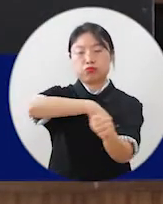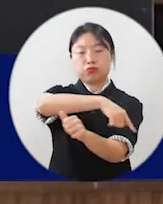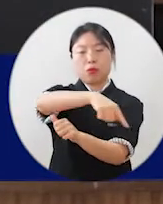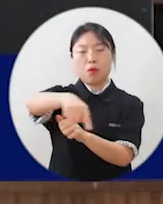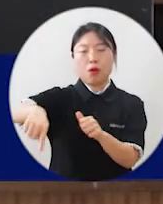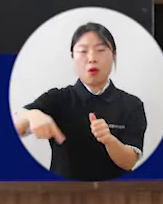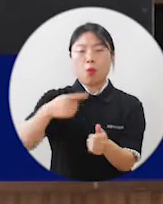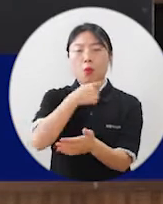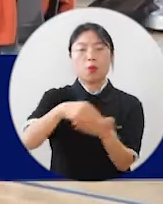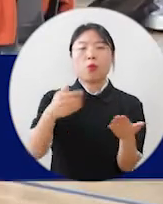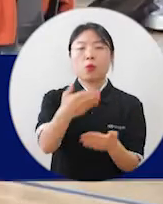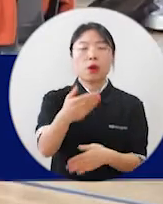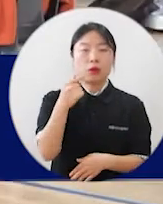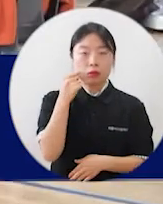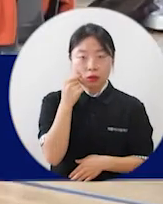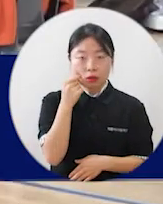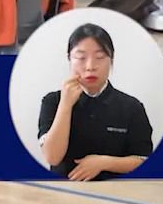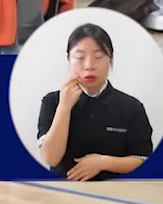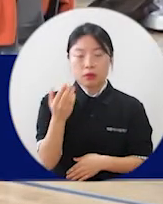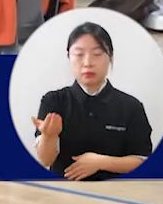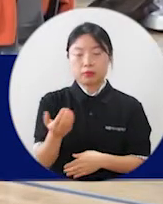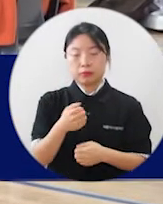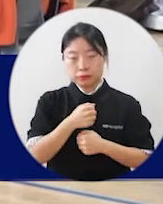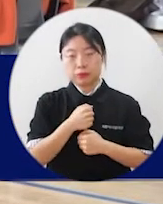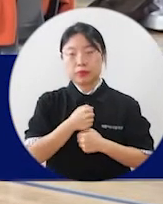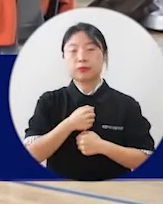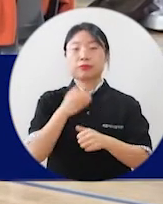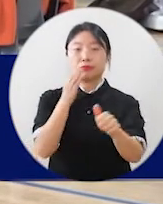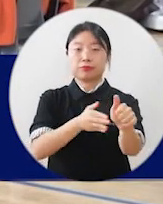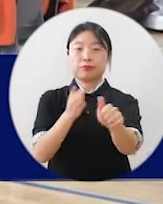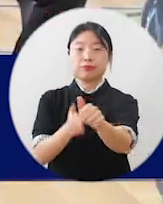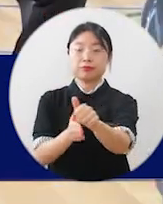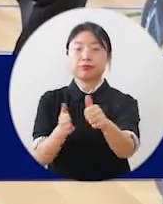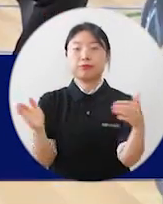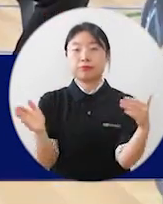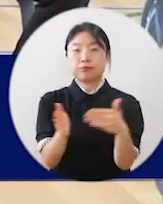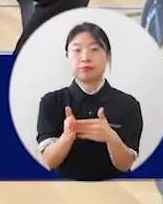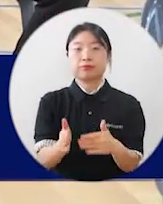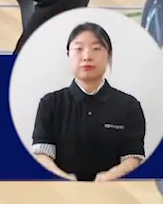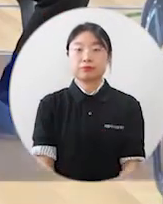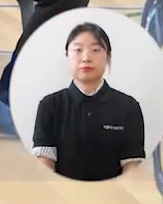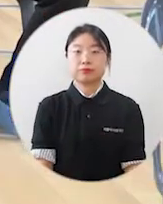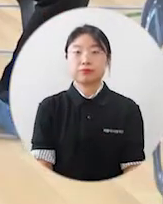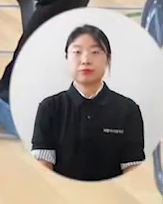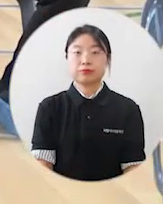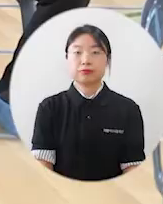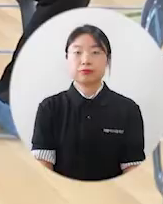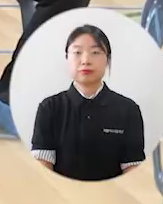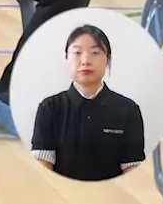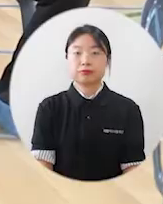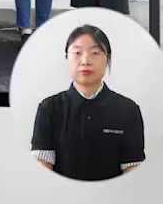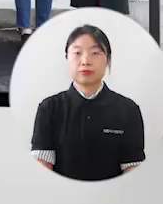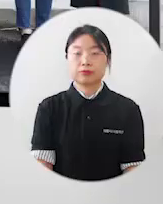인한 피해가 발생하지 않고 안전한 공사가 진행될 수 있도록 거듭 당부의 말을 전했습니다.